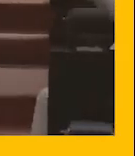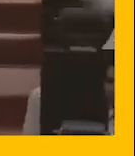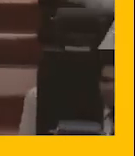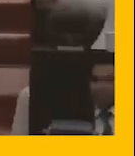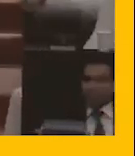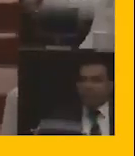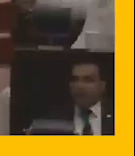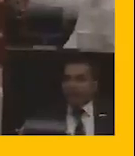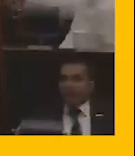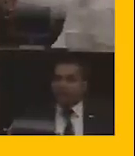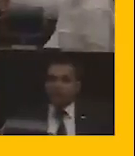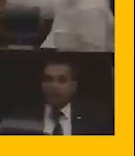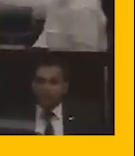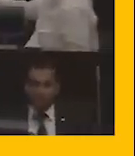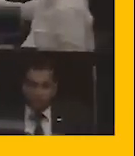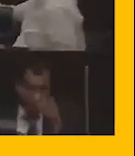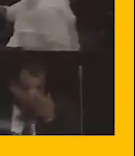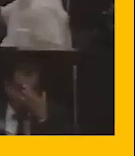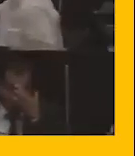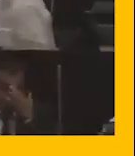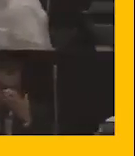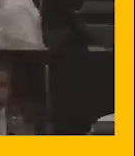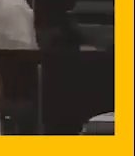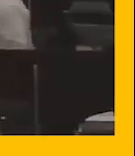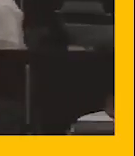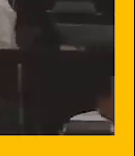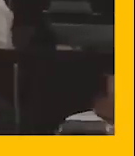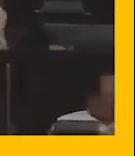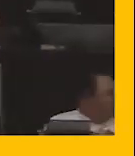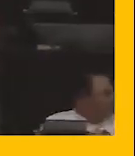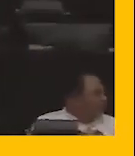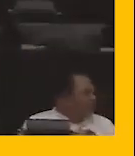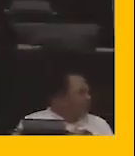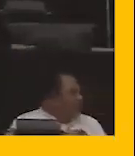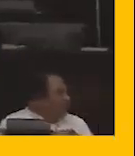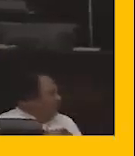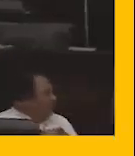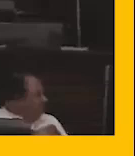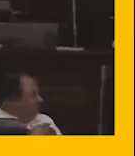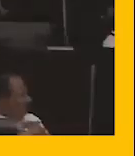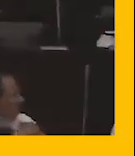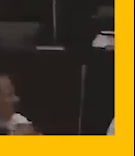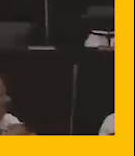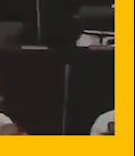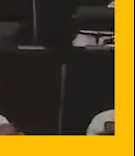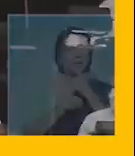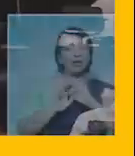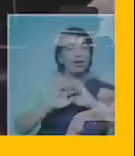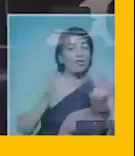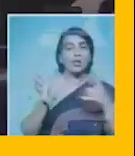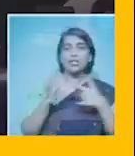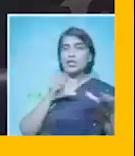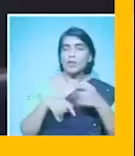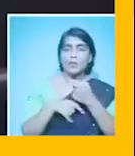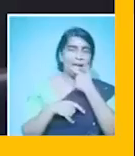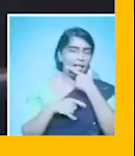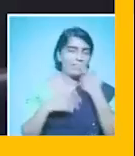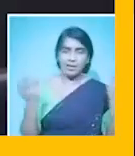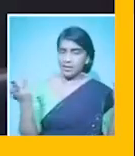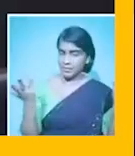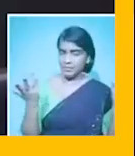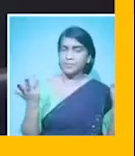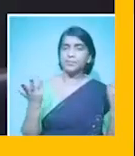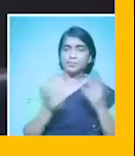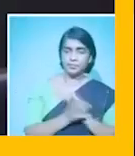බොහොම ඉක්මනින් දිනේෂ් අගමැතිගේ රාත්‍රී භෝජන සංග්‍රහයට සහභාගී වෙන්න බලාගෙන හවස කර්මාන්ත